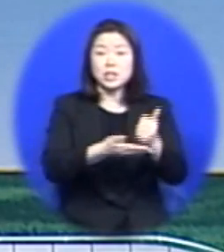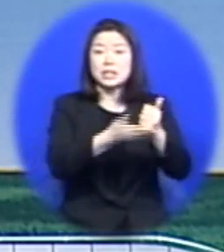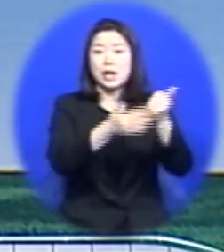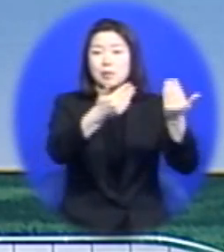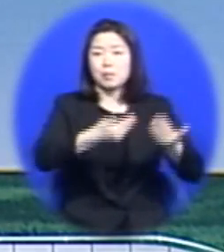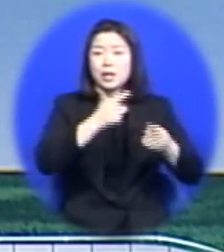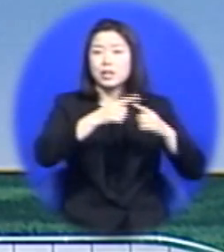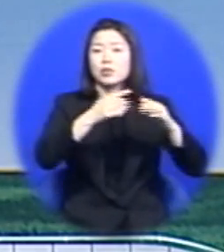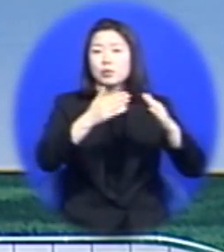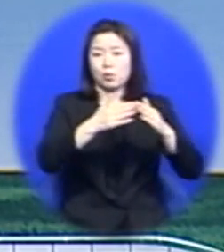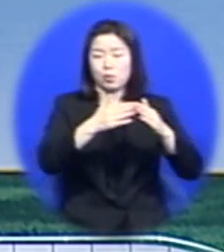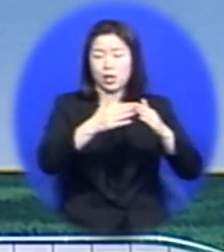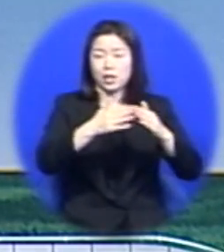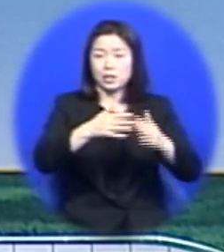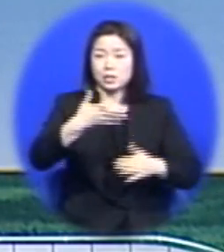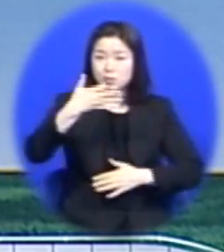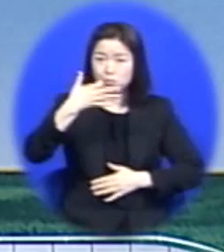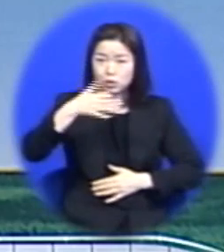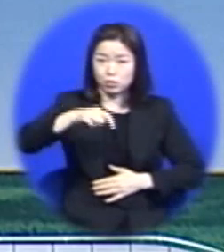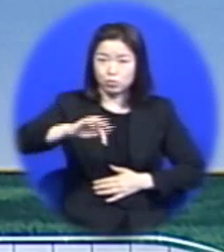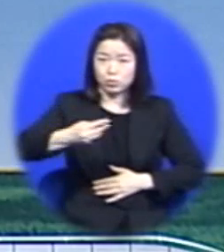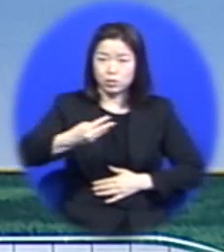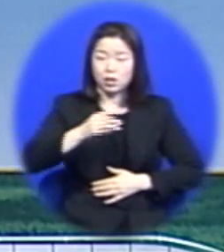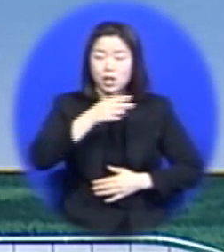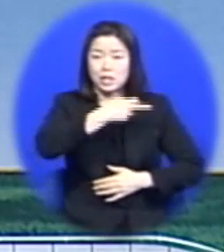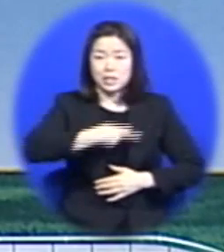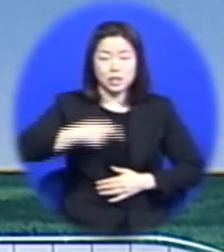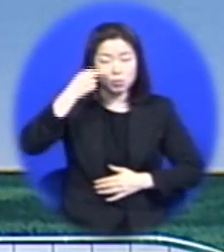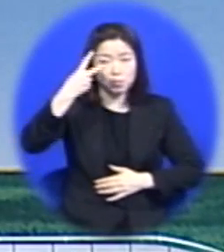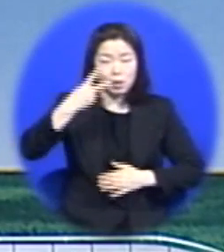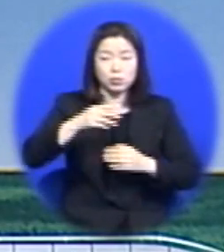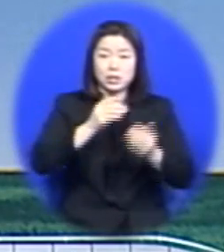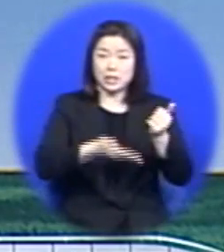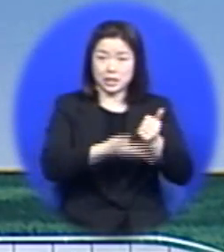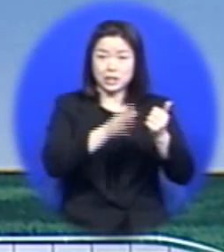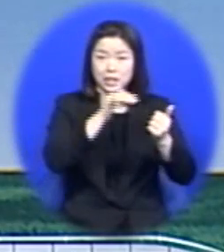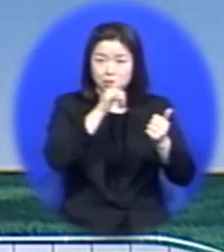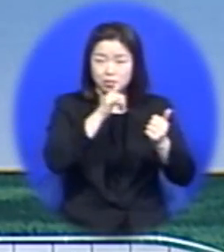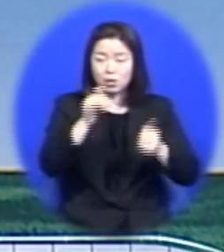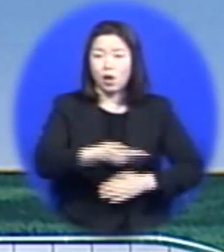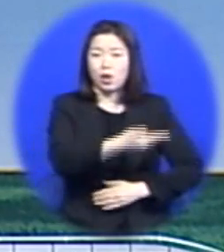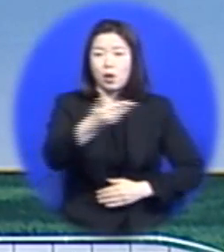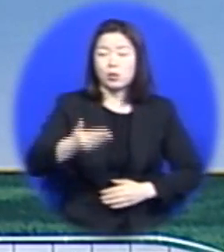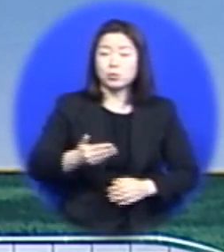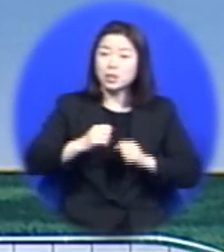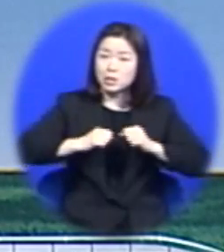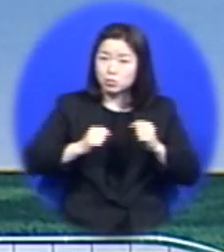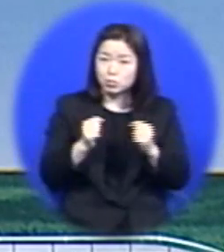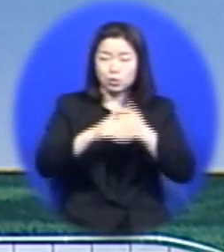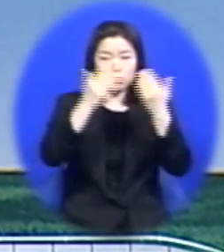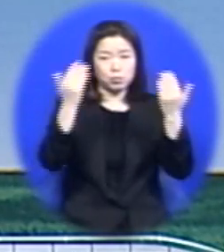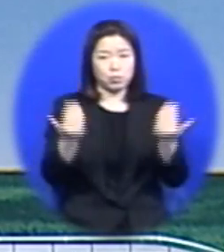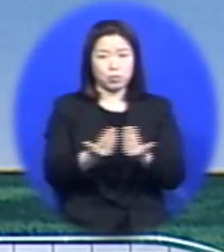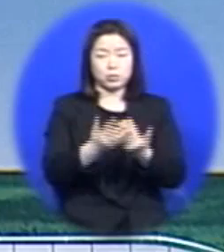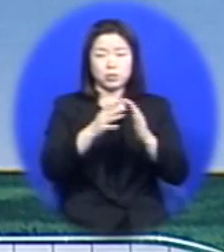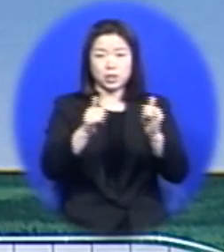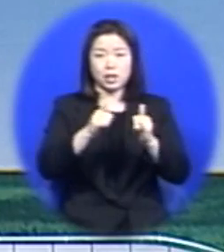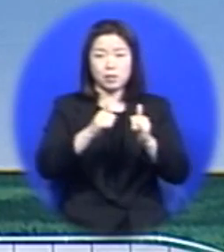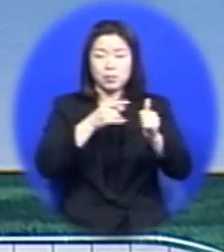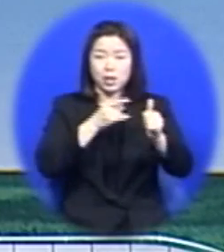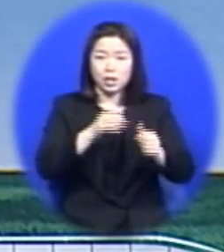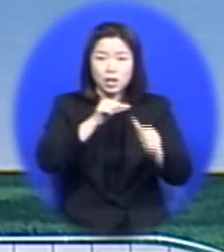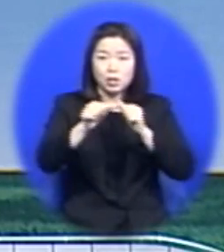교회였어요. 지금 19절에서 사도 바울이 그렇게 칭찬합니다. 여러분의 순종은 모든 사람에게 소문이